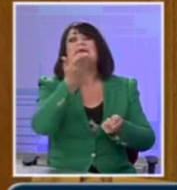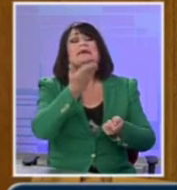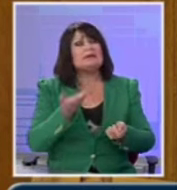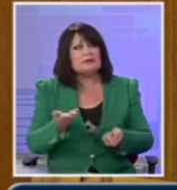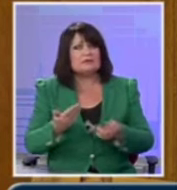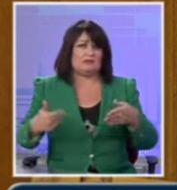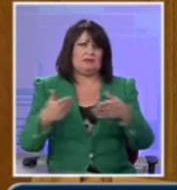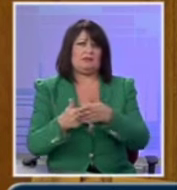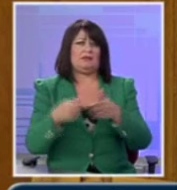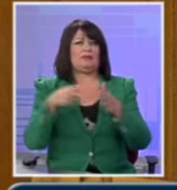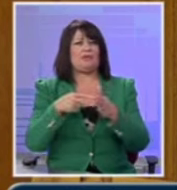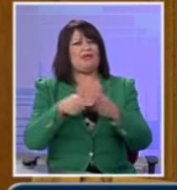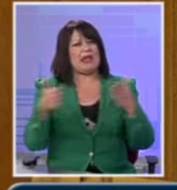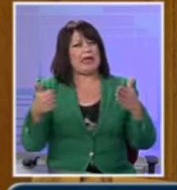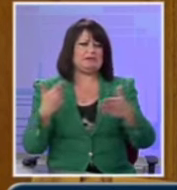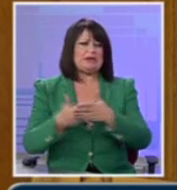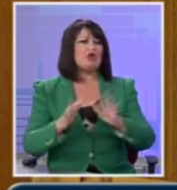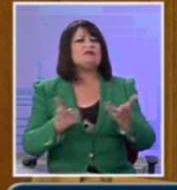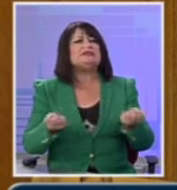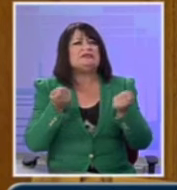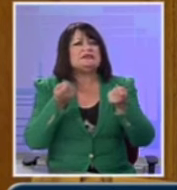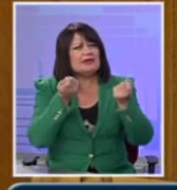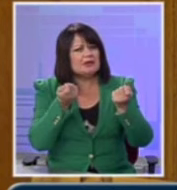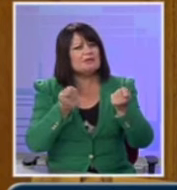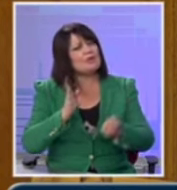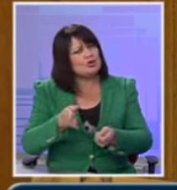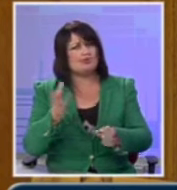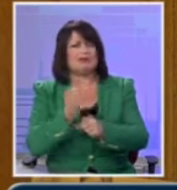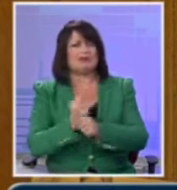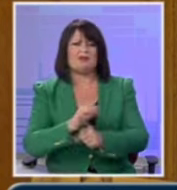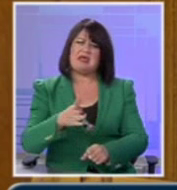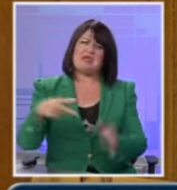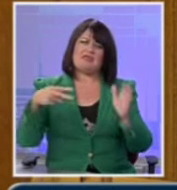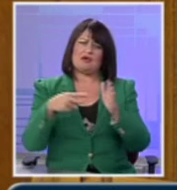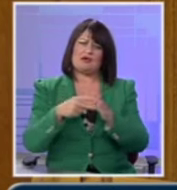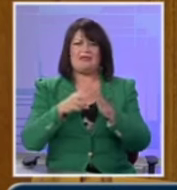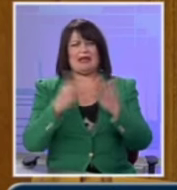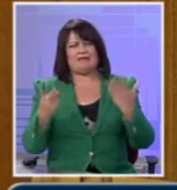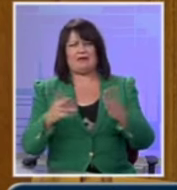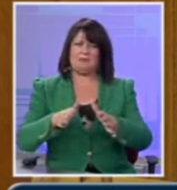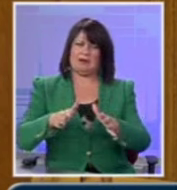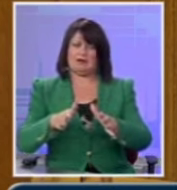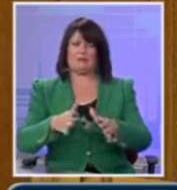τέλος του 2016 ή στις αρχές του 2017.